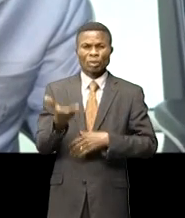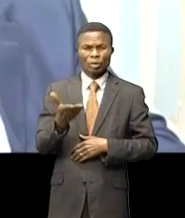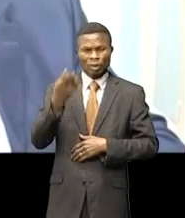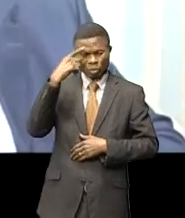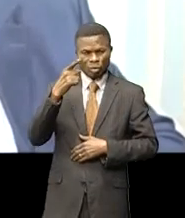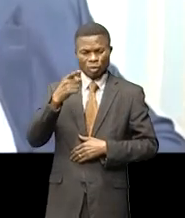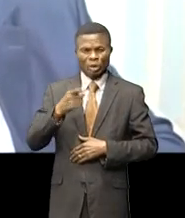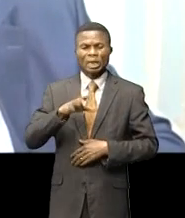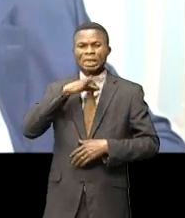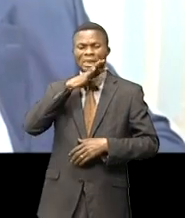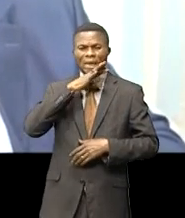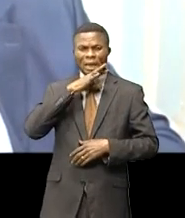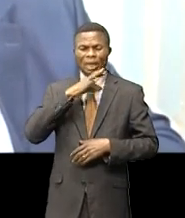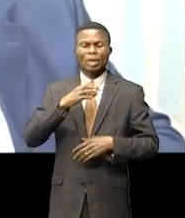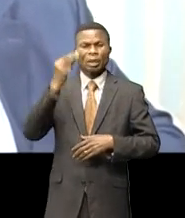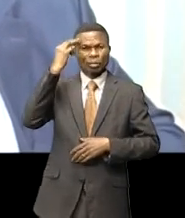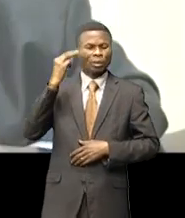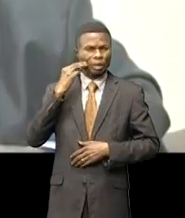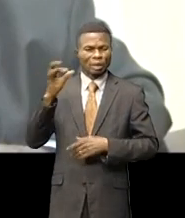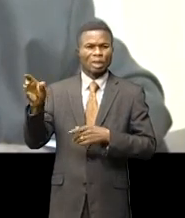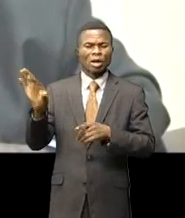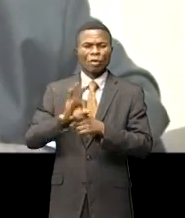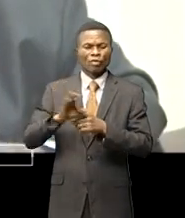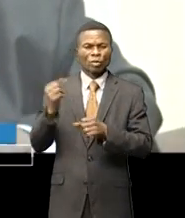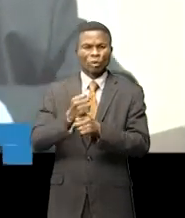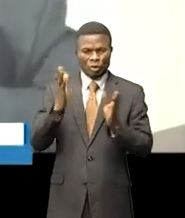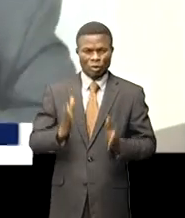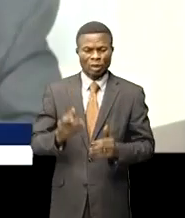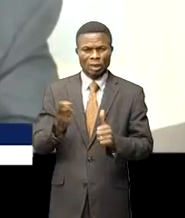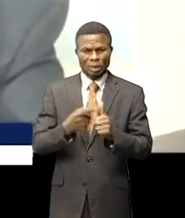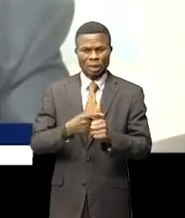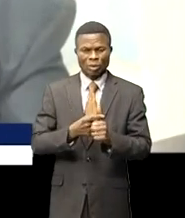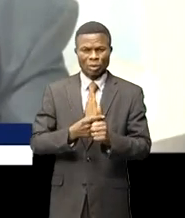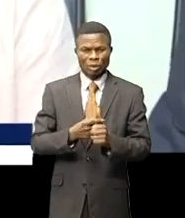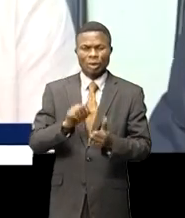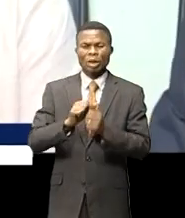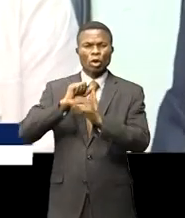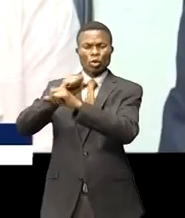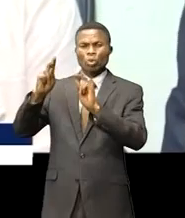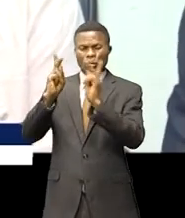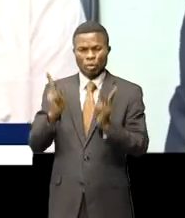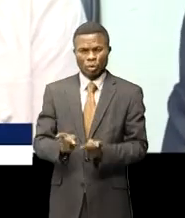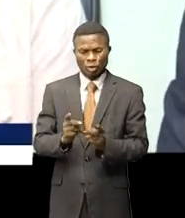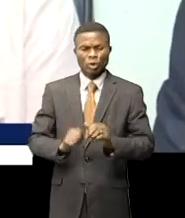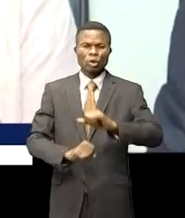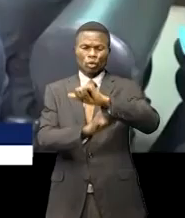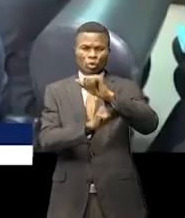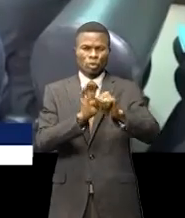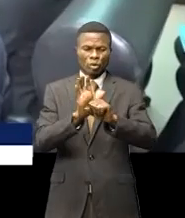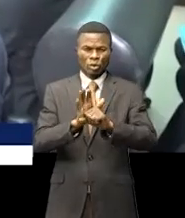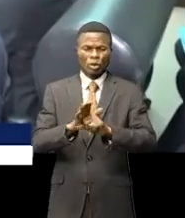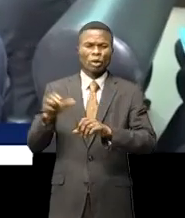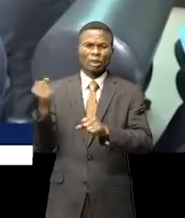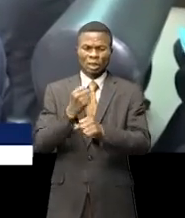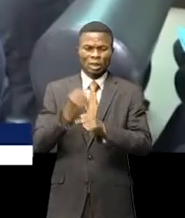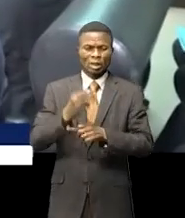suyer l'image de la patronne de la formation professionnelle, surtout sur la toile, l'intersyndicale apporte son soutien aux actions